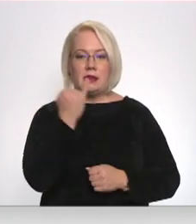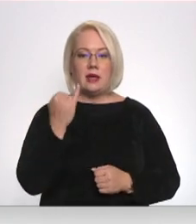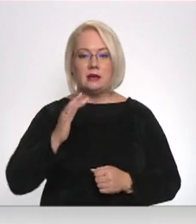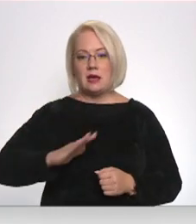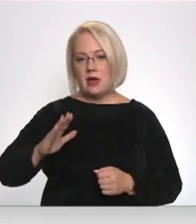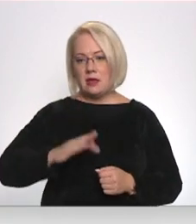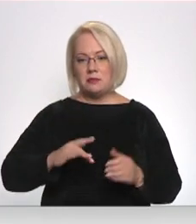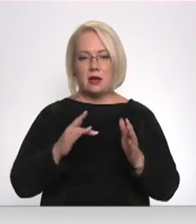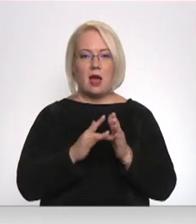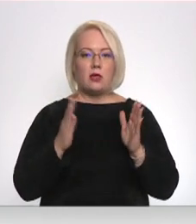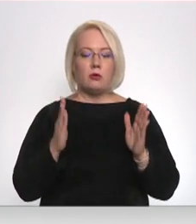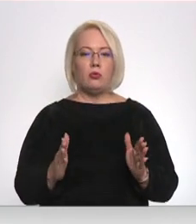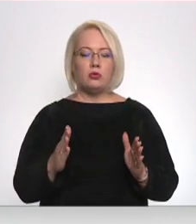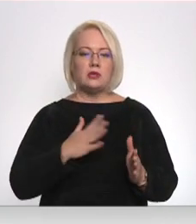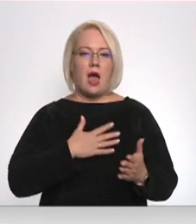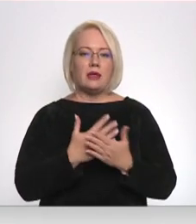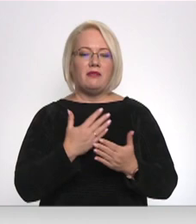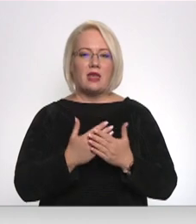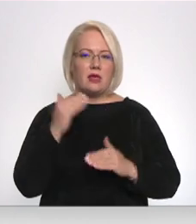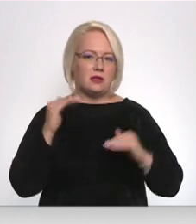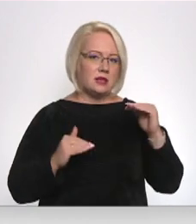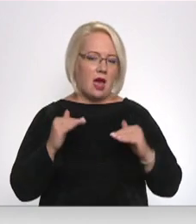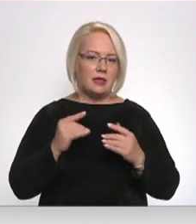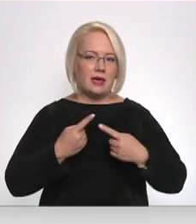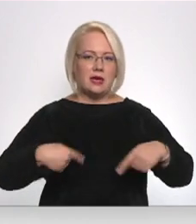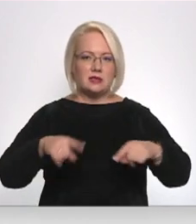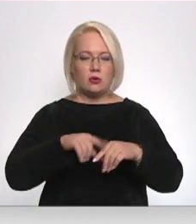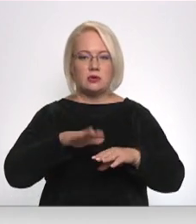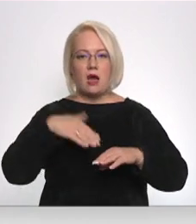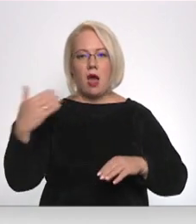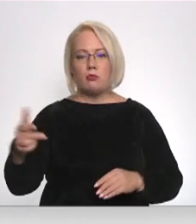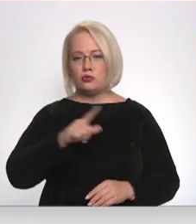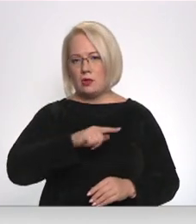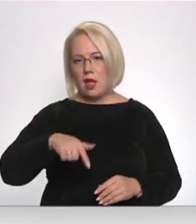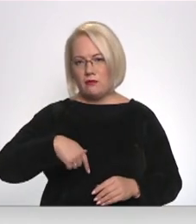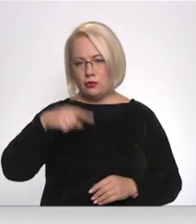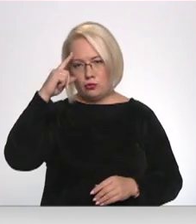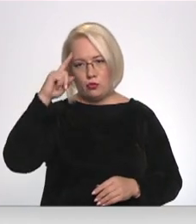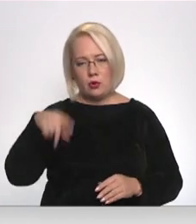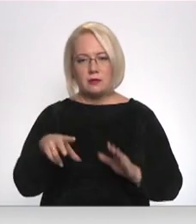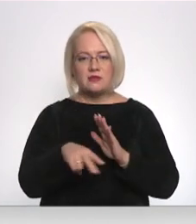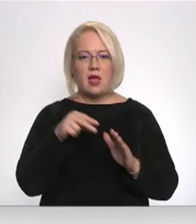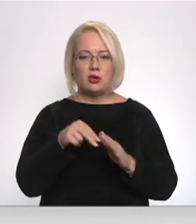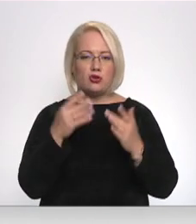gaidīsim, kāda būs bijuši aktivitātes rādītāji iecirkņos ārpus Latvijas un, protams, arī vēlēšana rezultāti.